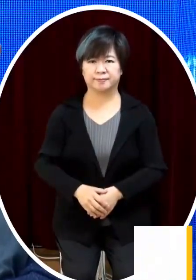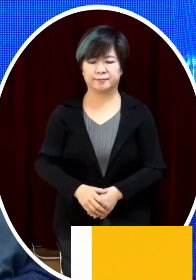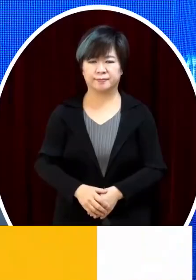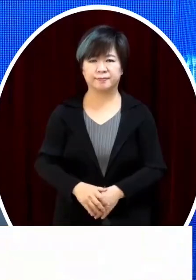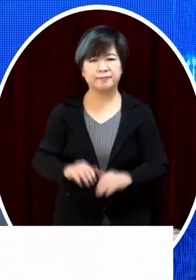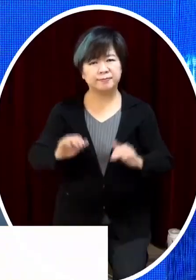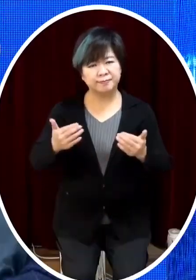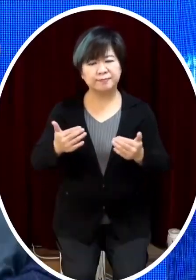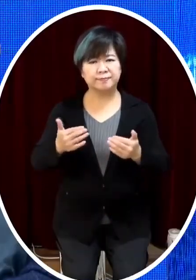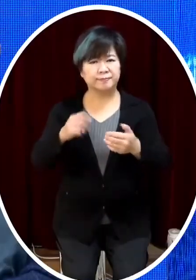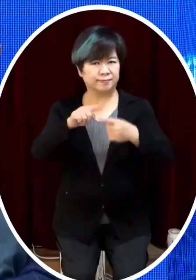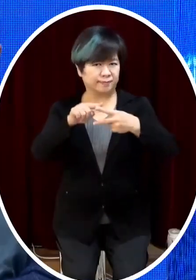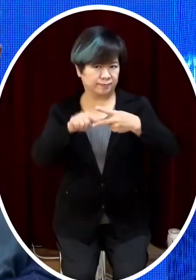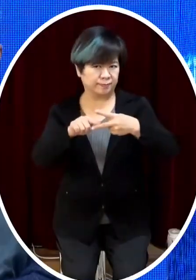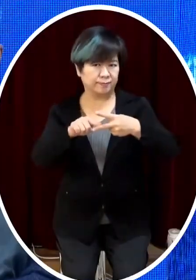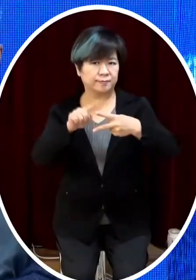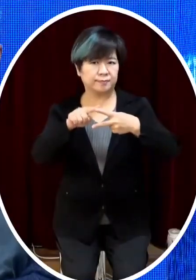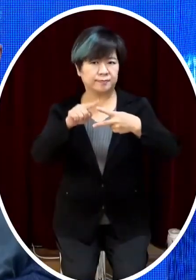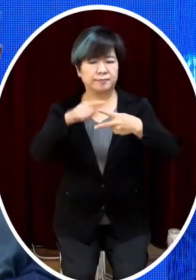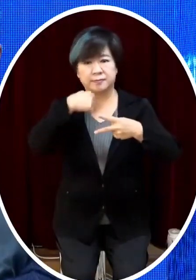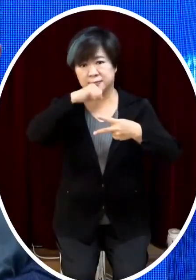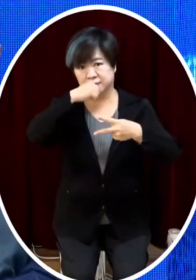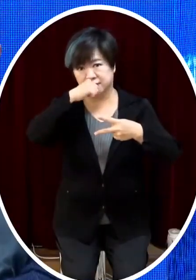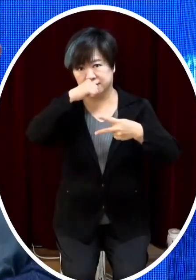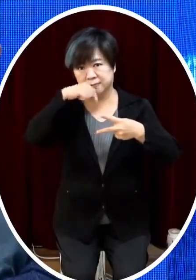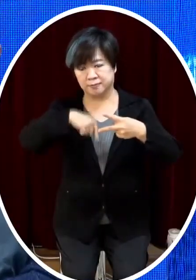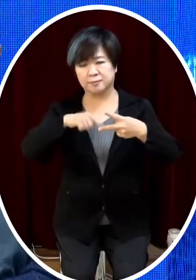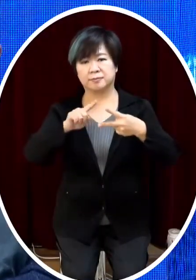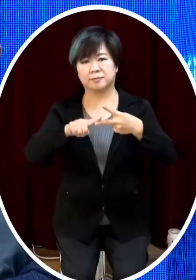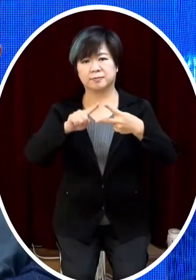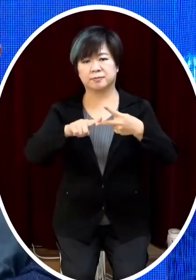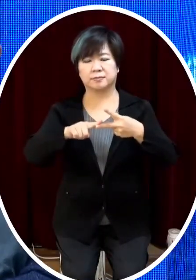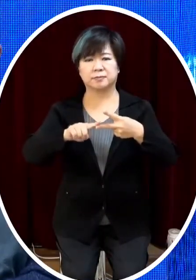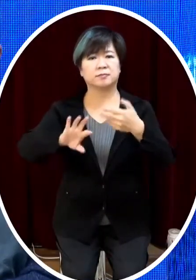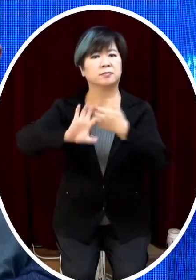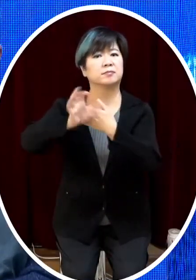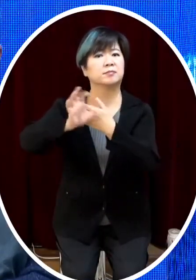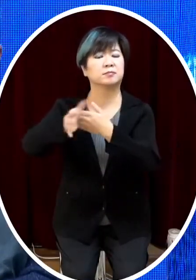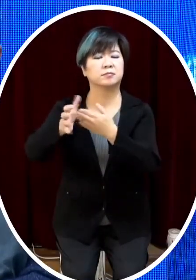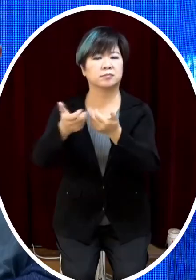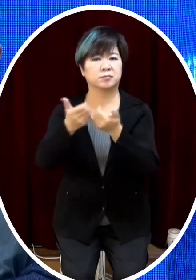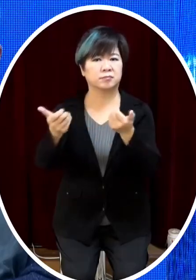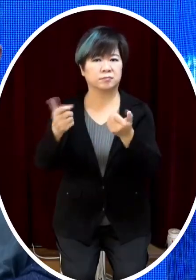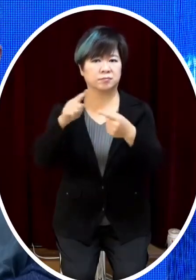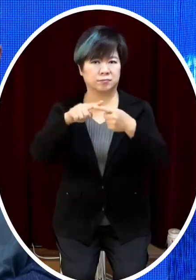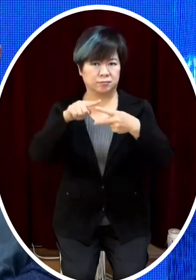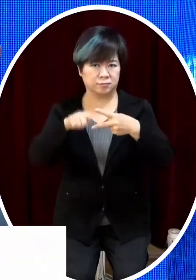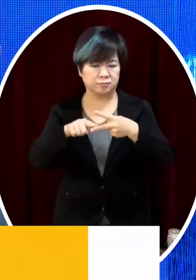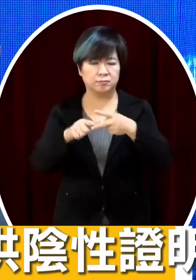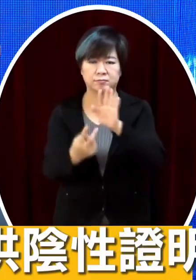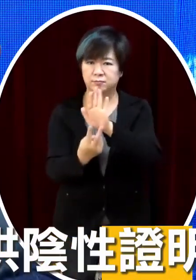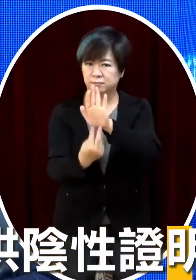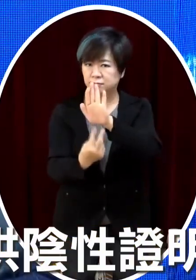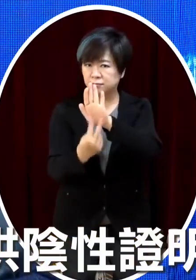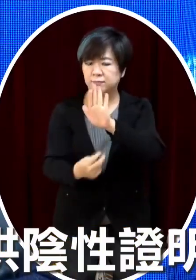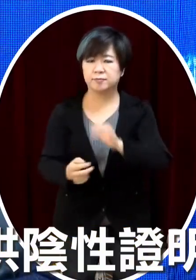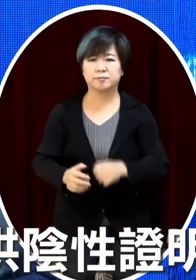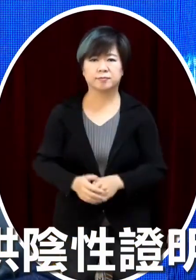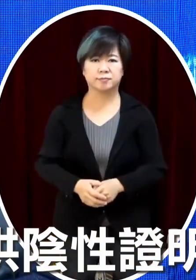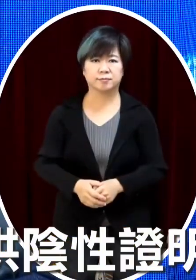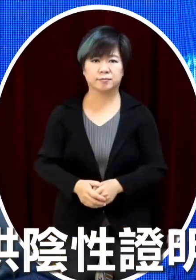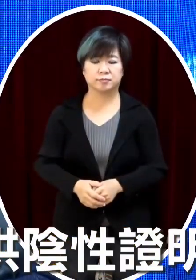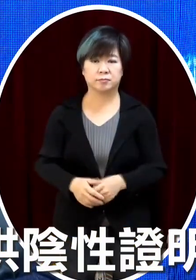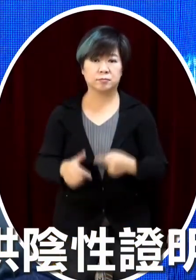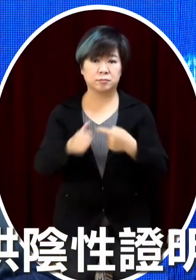大概两部分哈，一个是本国籍哈，一部分是非本国籍，分作这两部分来说明哈。